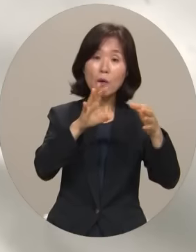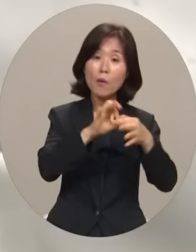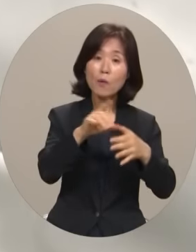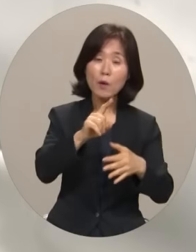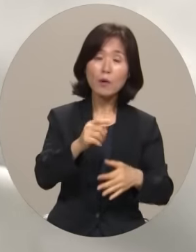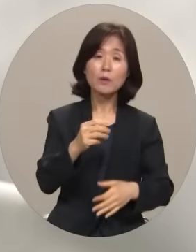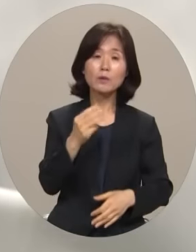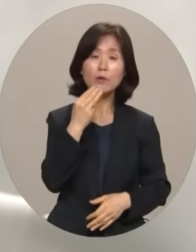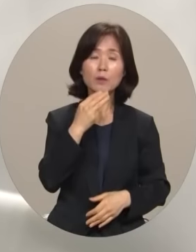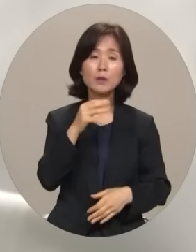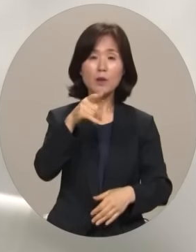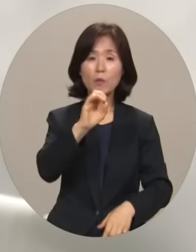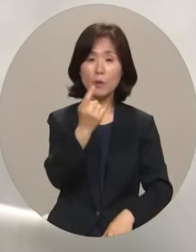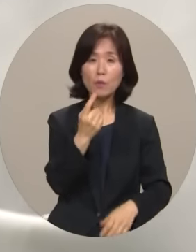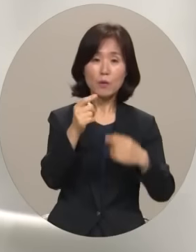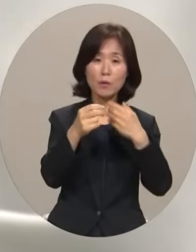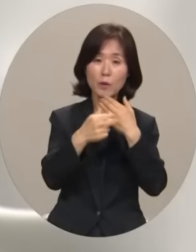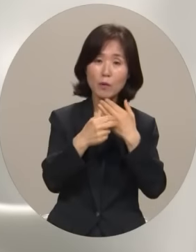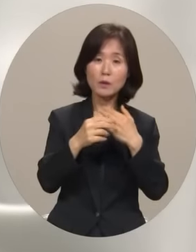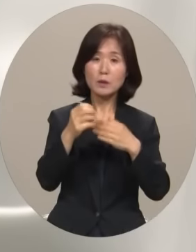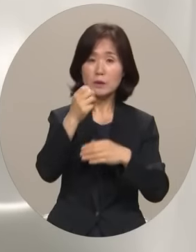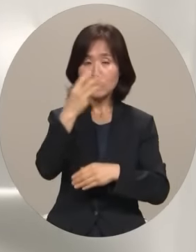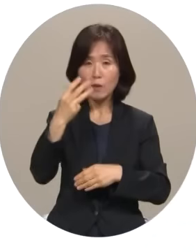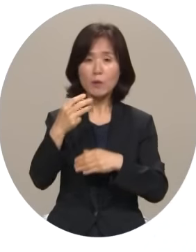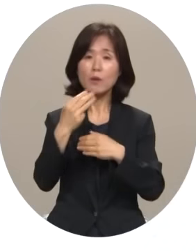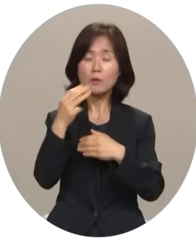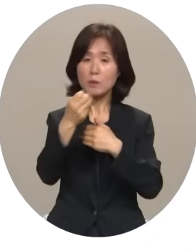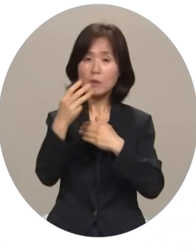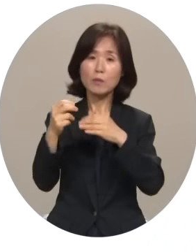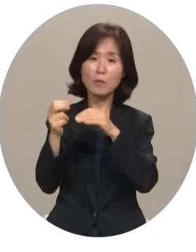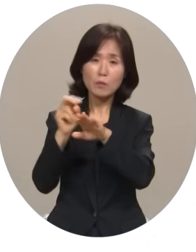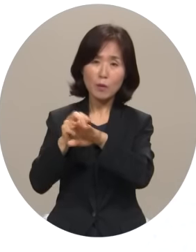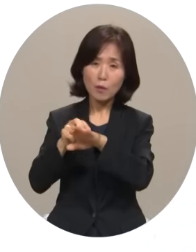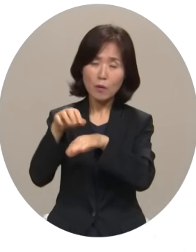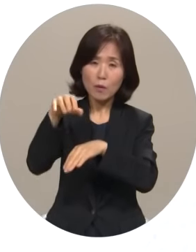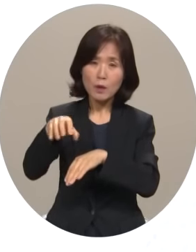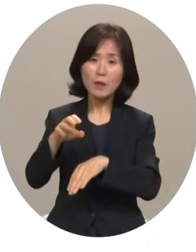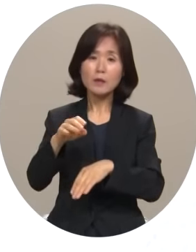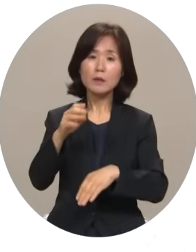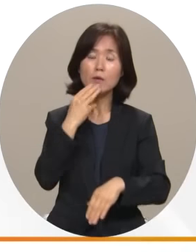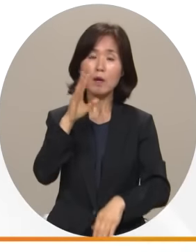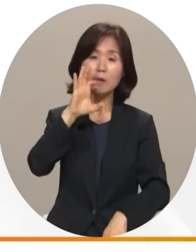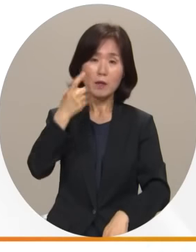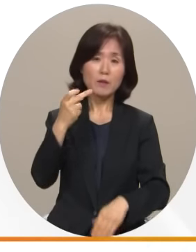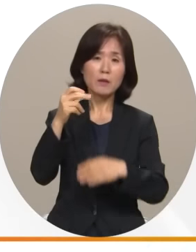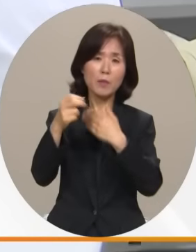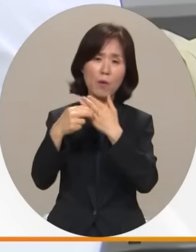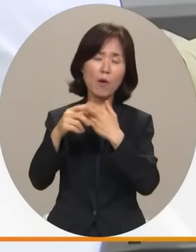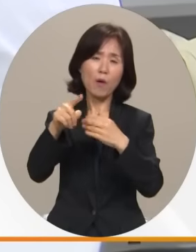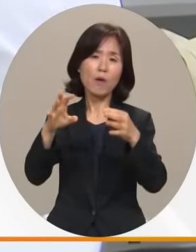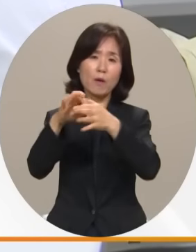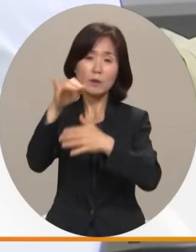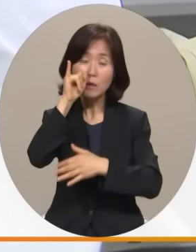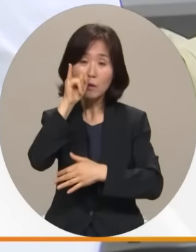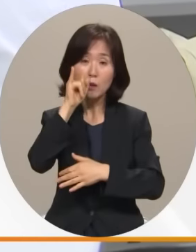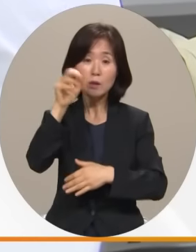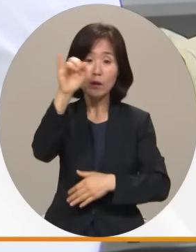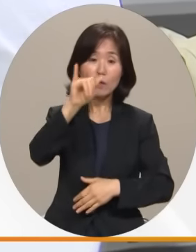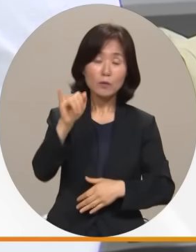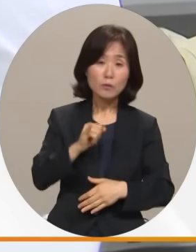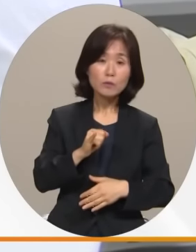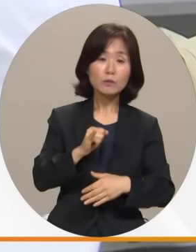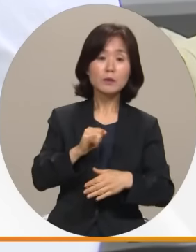병원 서울 아산 병원을 수련 병원으로 두고 있습니다 이런 움직임 속에 전국 40개 의과대학 교수들이 참여하고